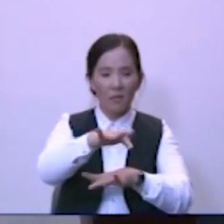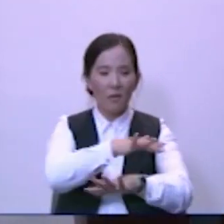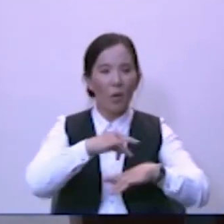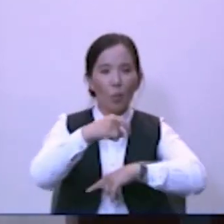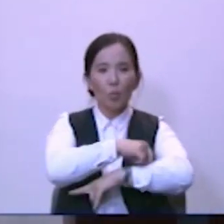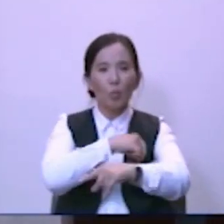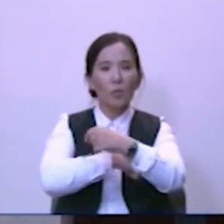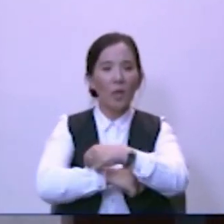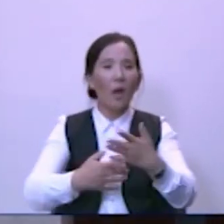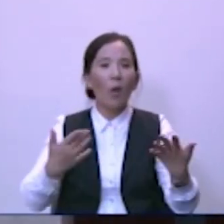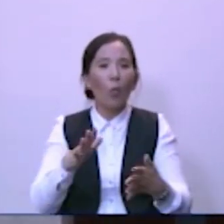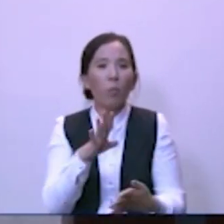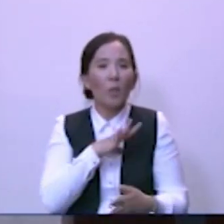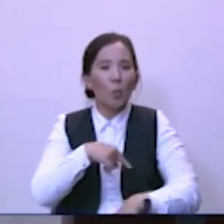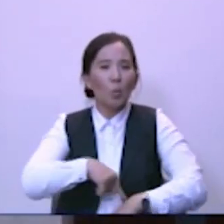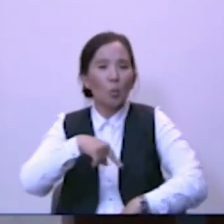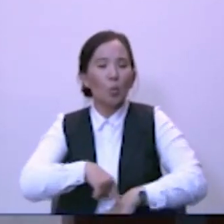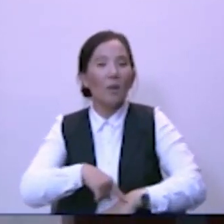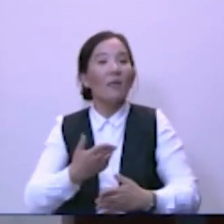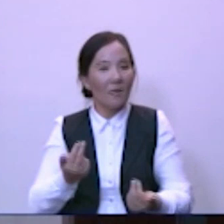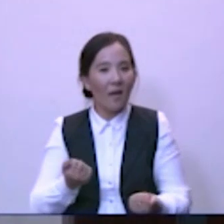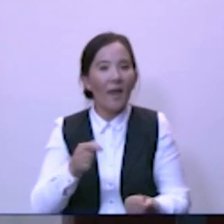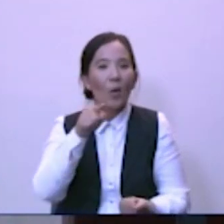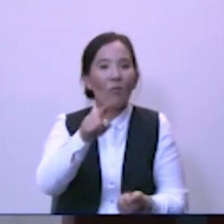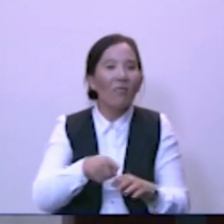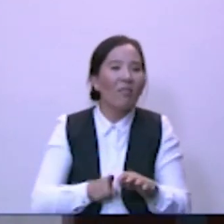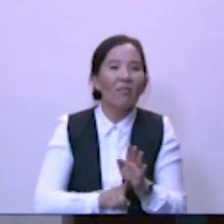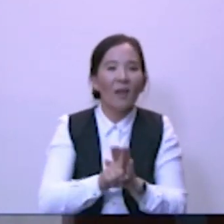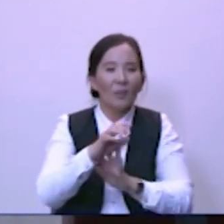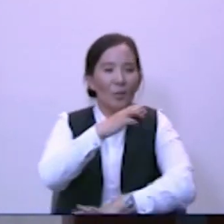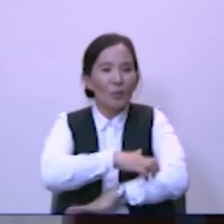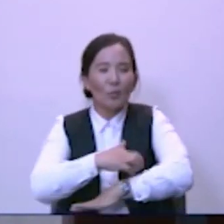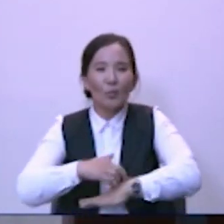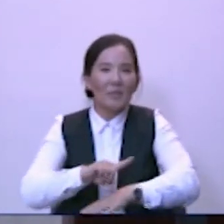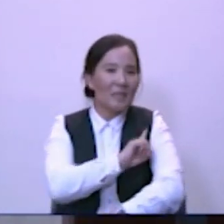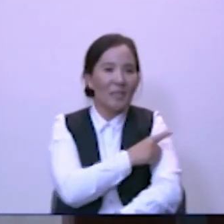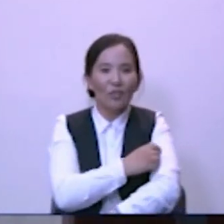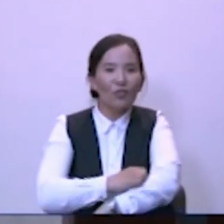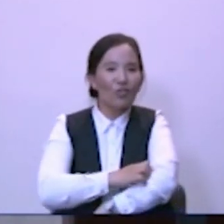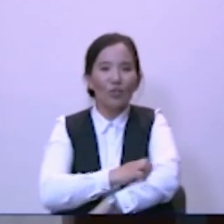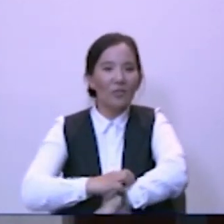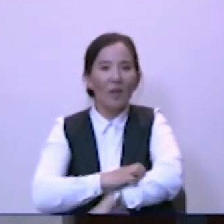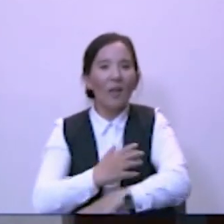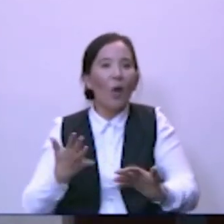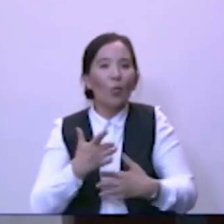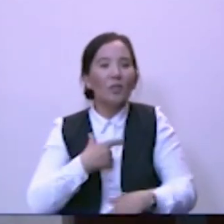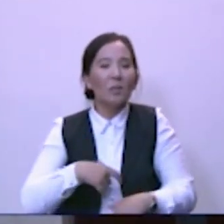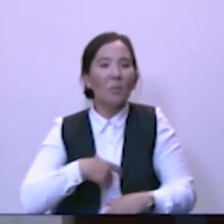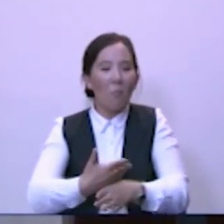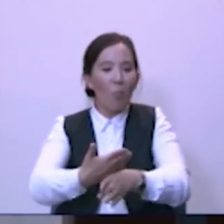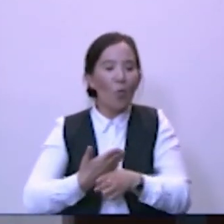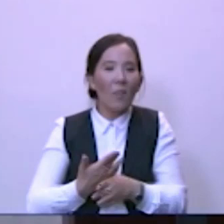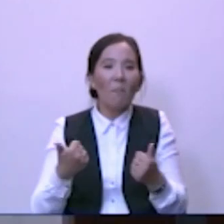какой был эффект правильно у вас начался зуд очень сильно чесалось и что вы обычно какой вы себе первую помощь